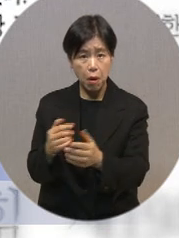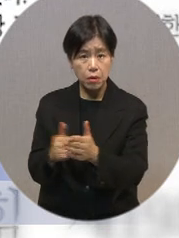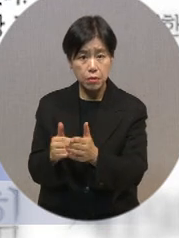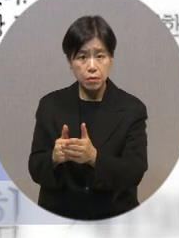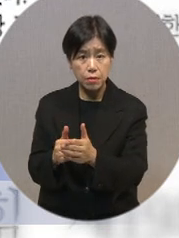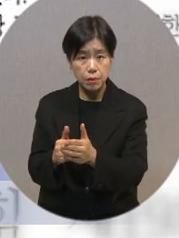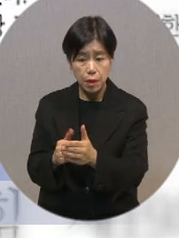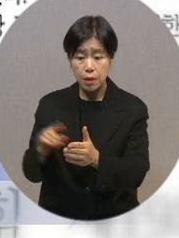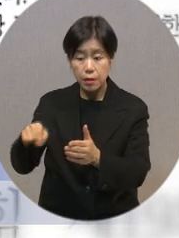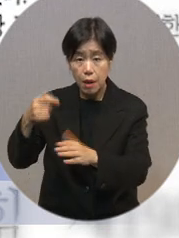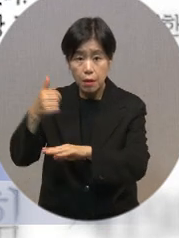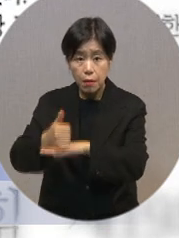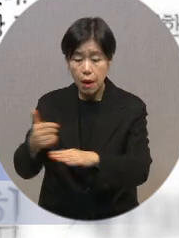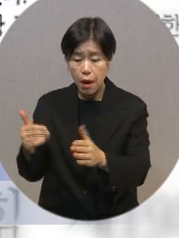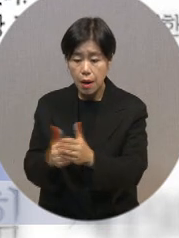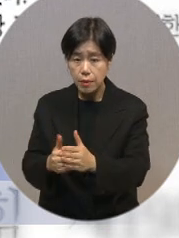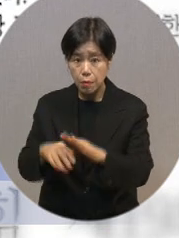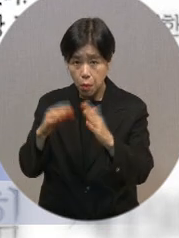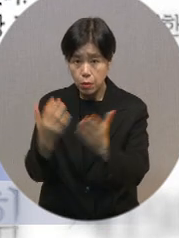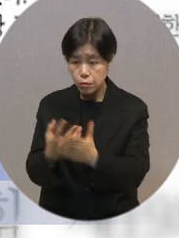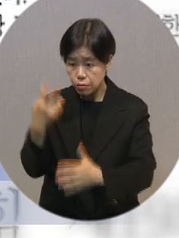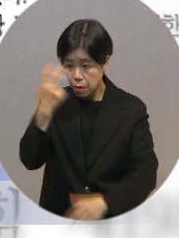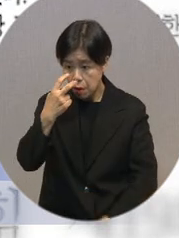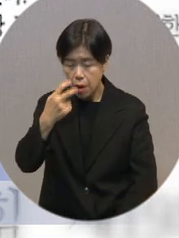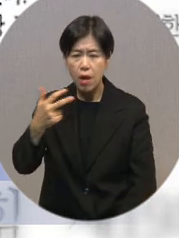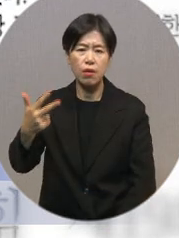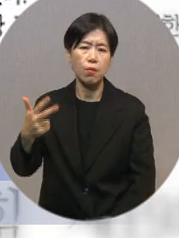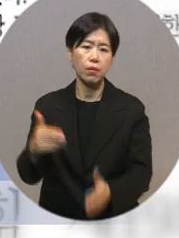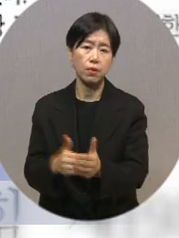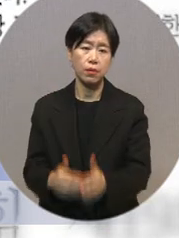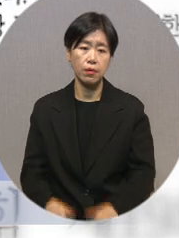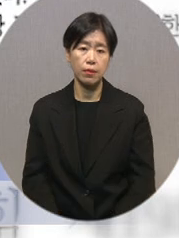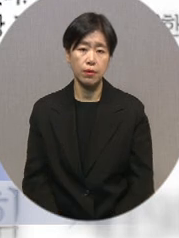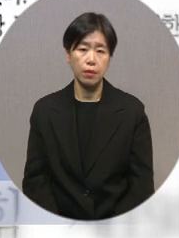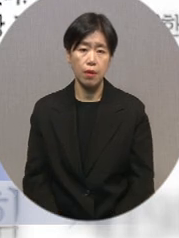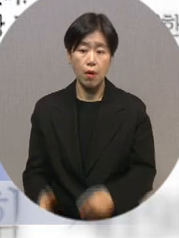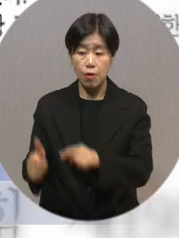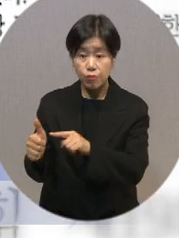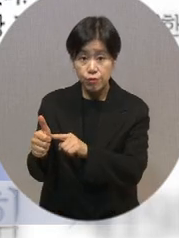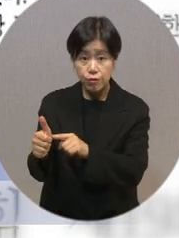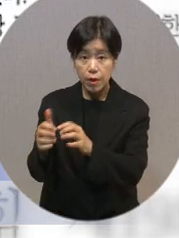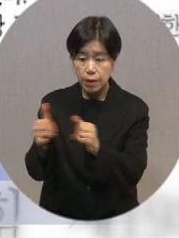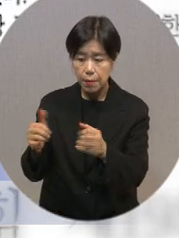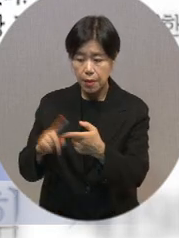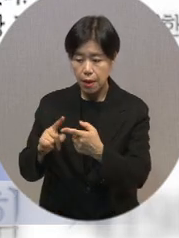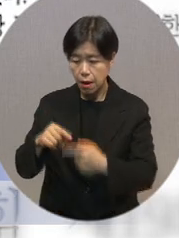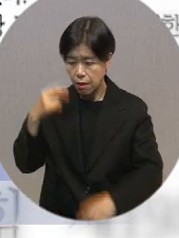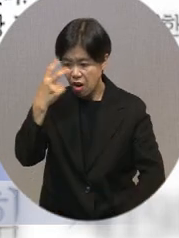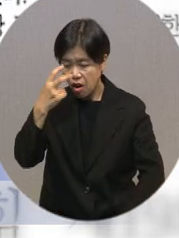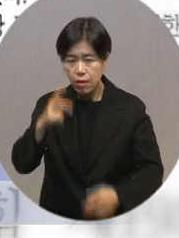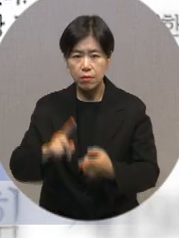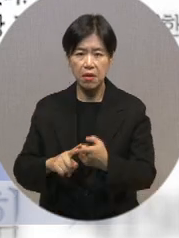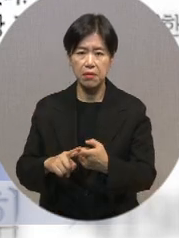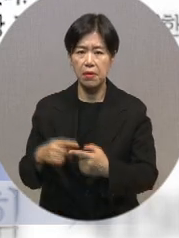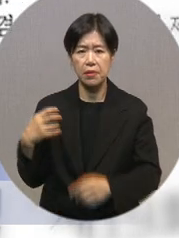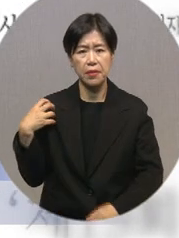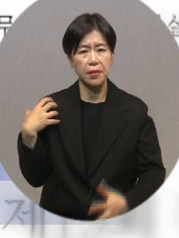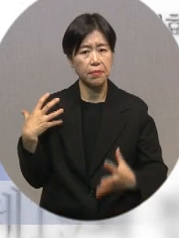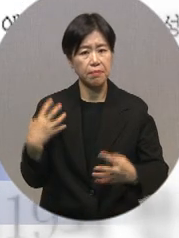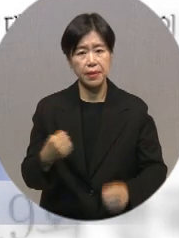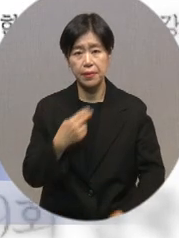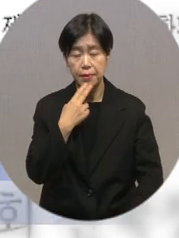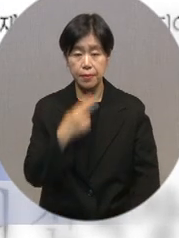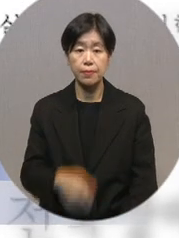것에 불과했는데 학대 행위자에 대한 사후 관리와 감독이 매우 부실함을 알 수 있는 대목이기도